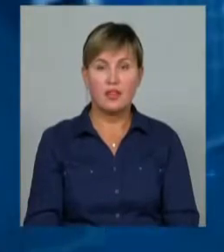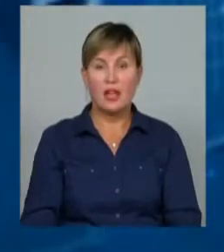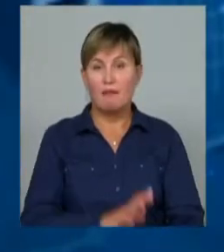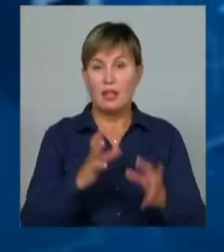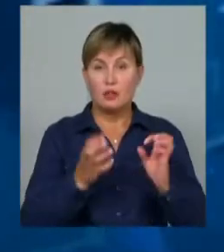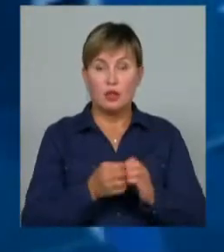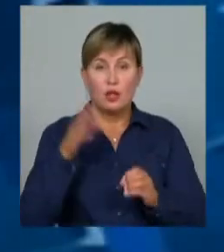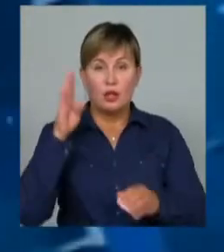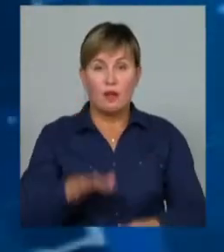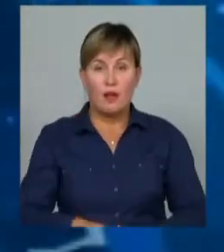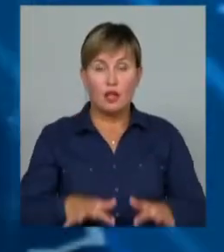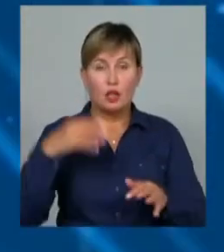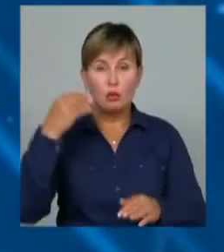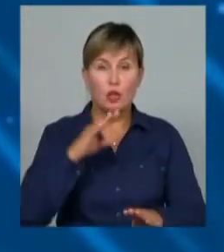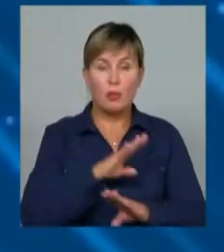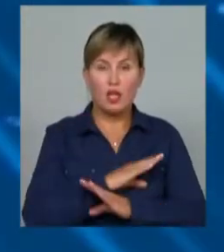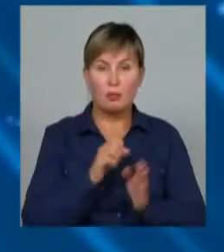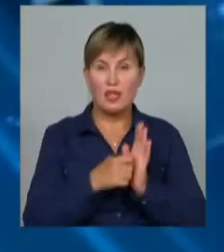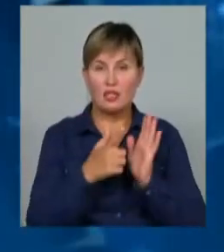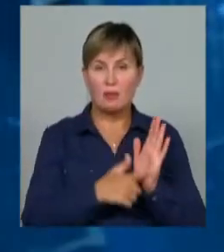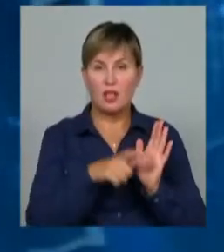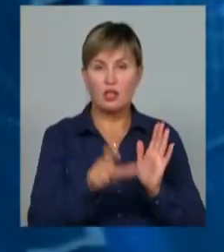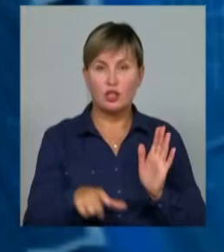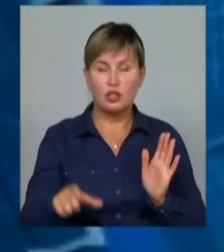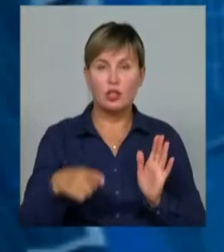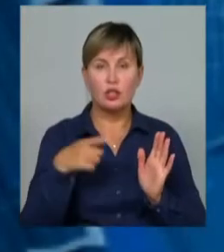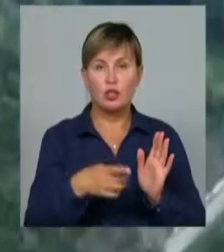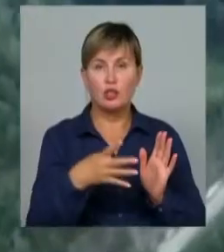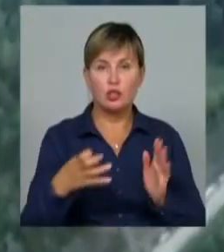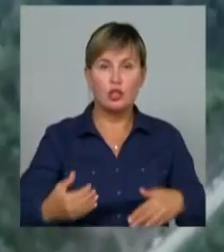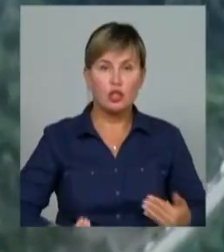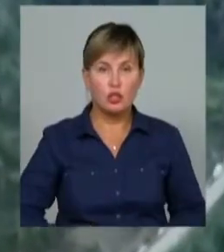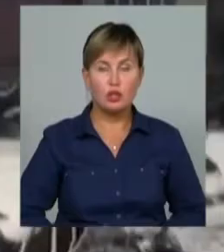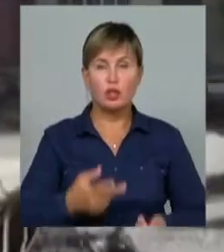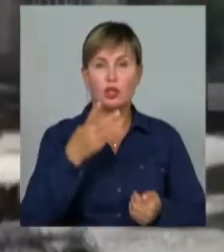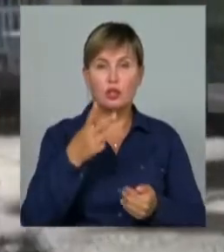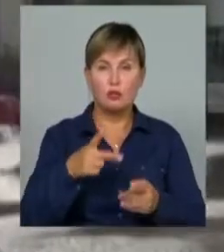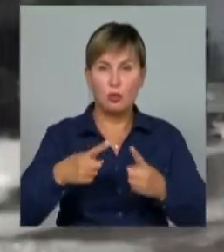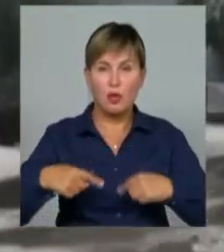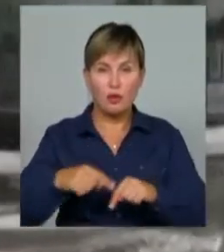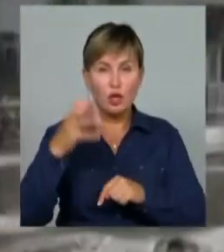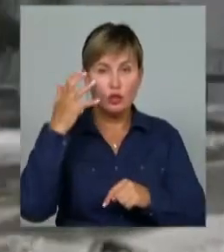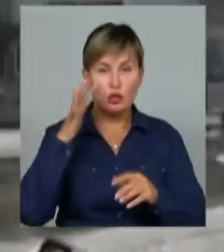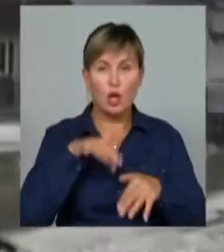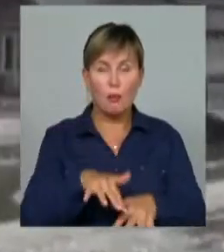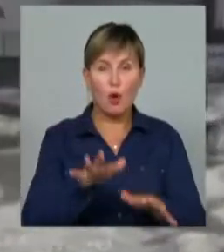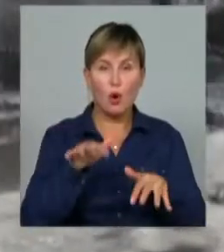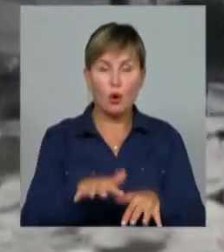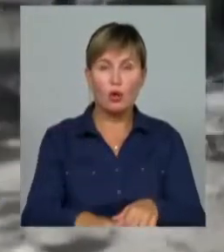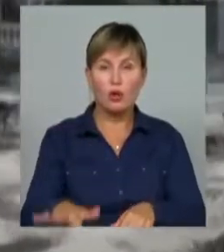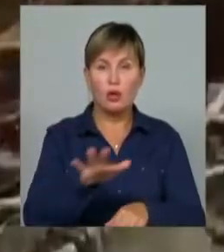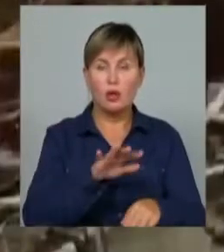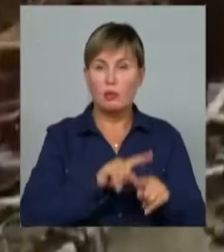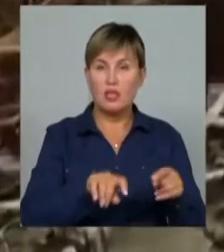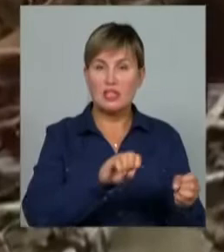В результате наводнения в Турции погибли 17 человек. 1400 жителей двух провинций на Черноморском побережье экстренно